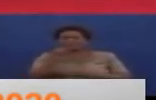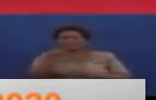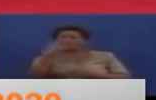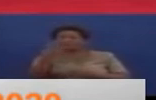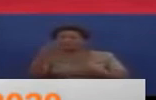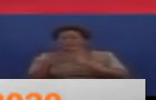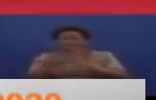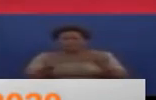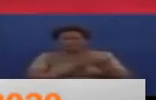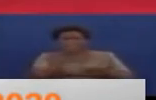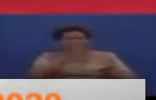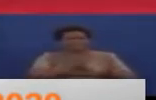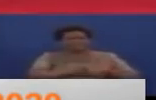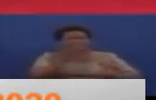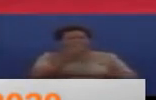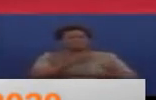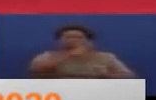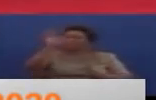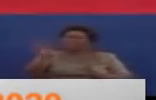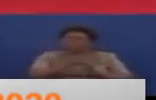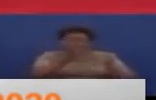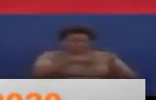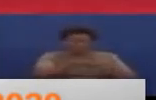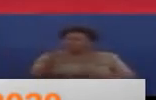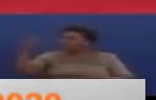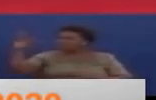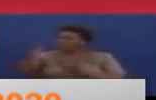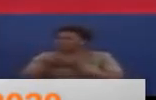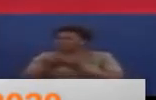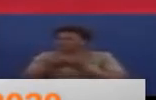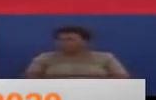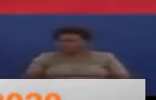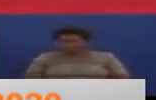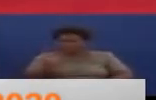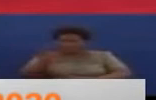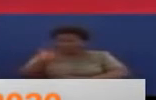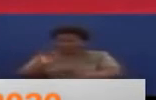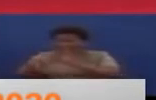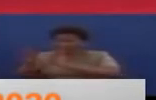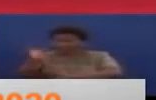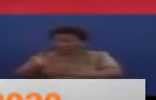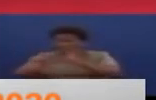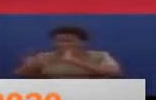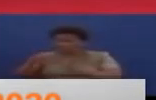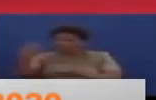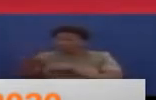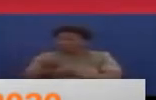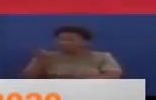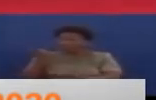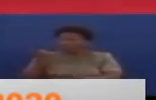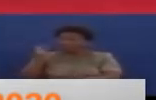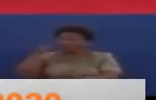32.48 kutoka katika vyanzo vyote vya ndani na nje. Mchanganuo wa mapato yaliyopatikana hadi Aprili